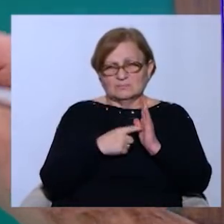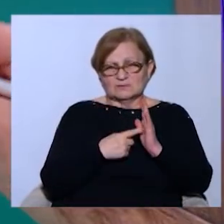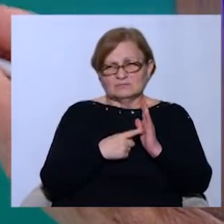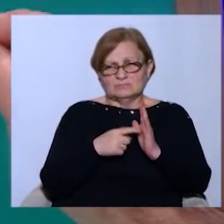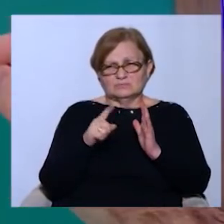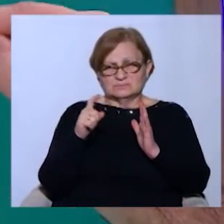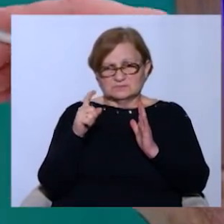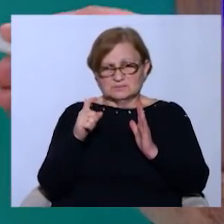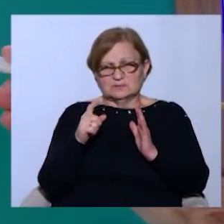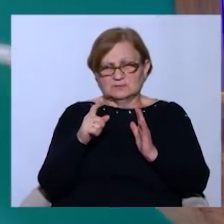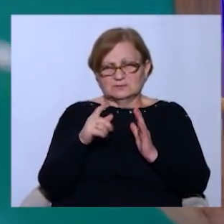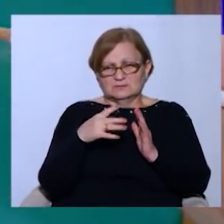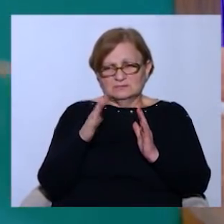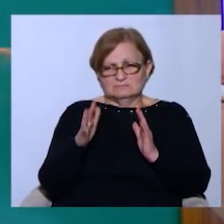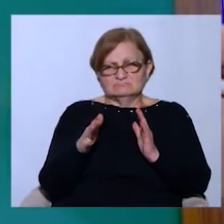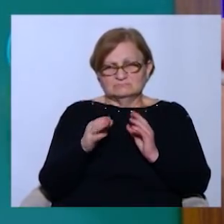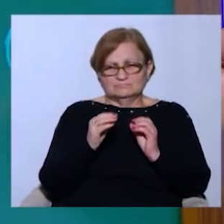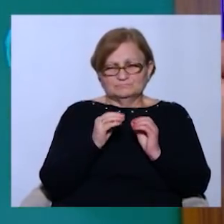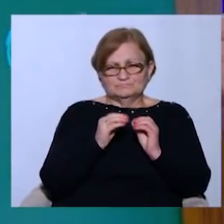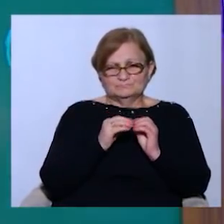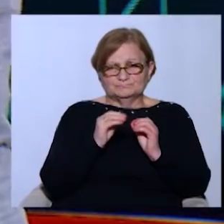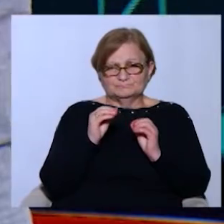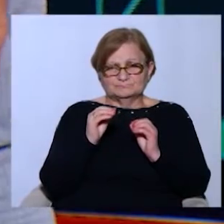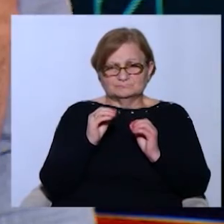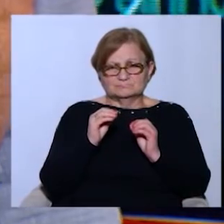გამრავლებული 100-ზე გამოგვივიდა